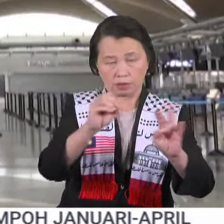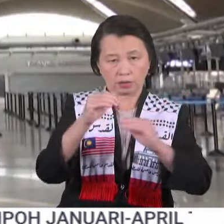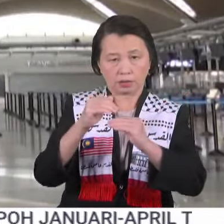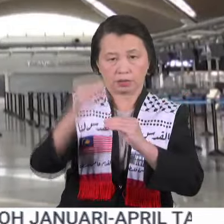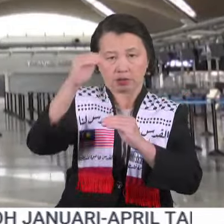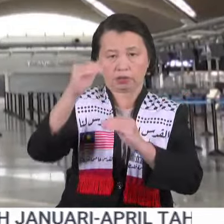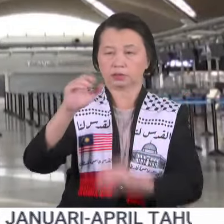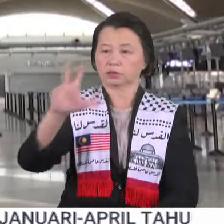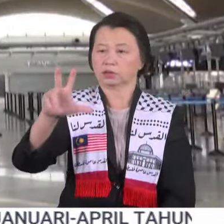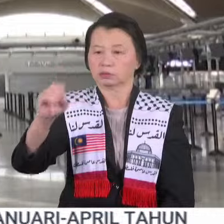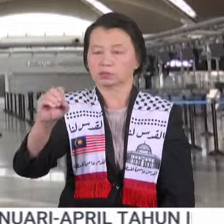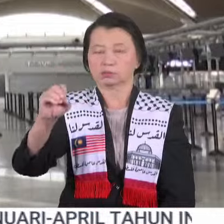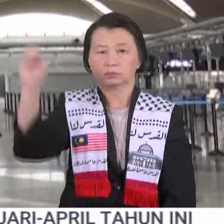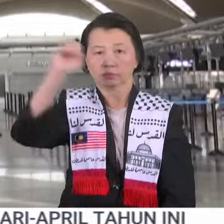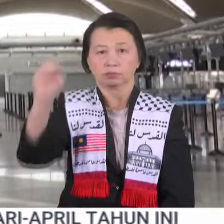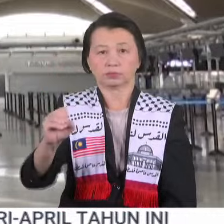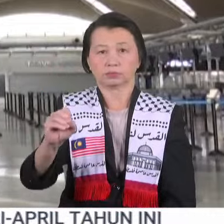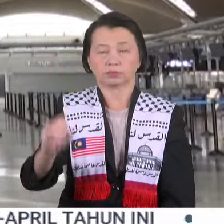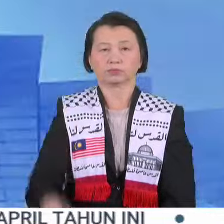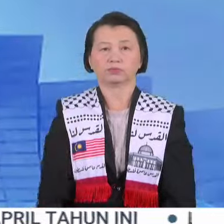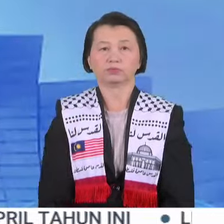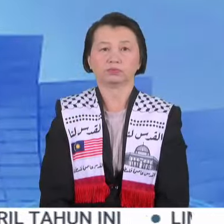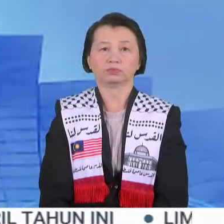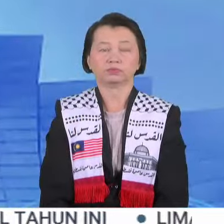kepada 30%.